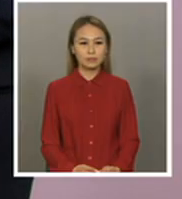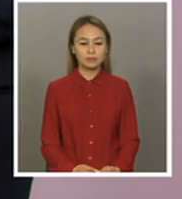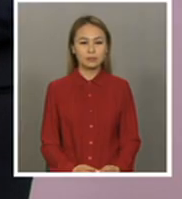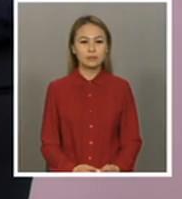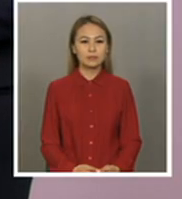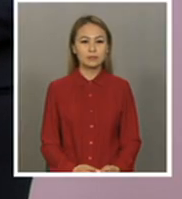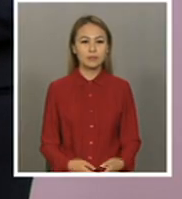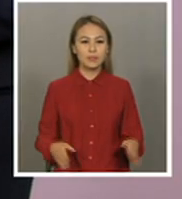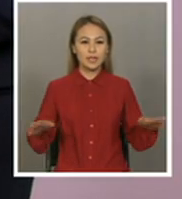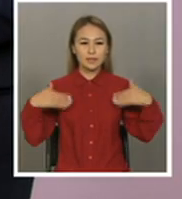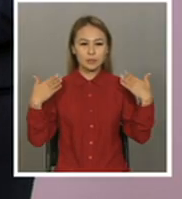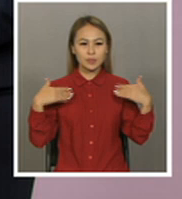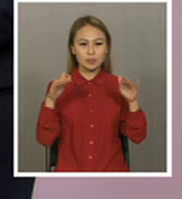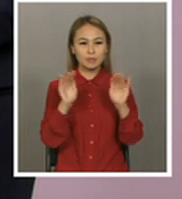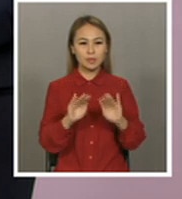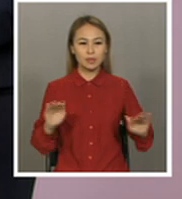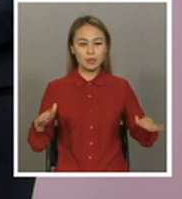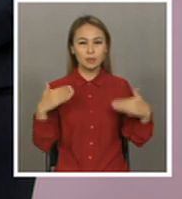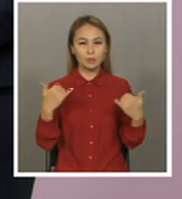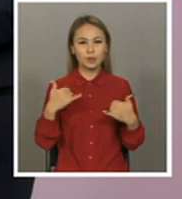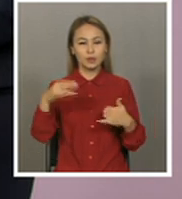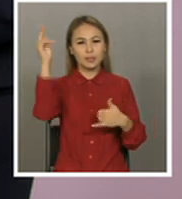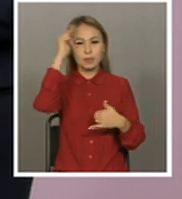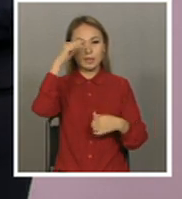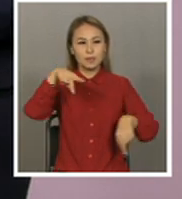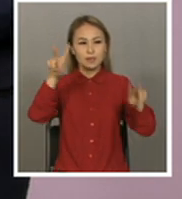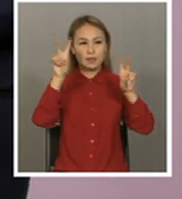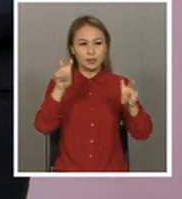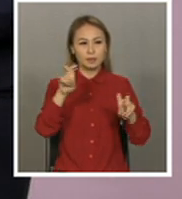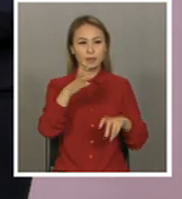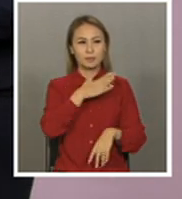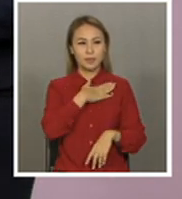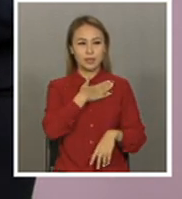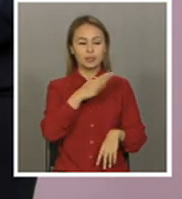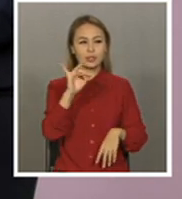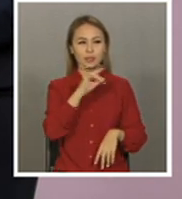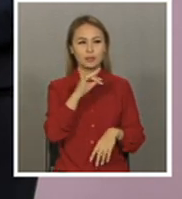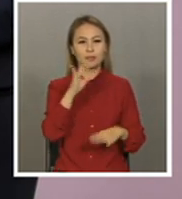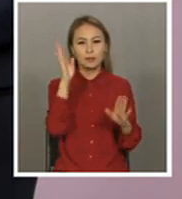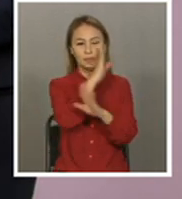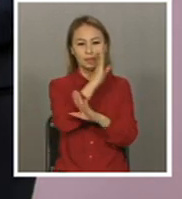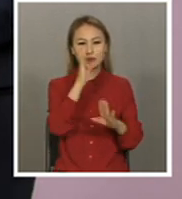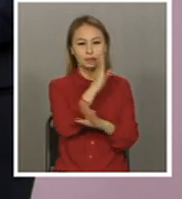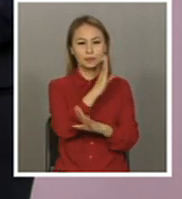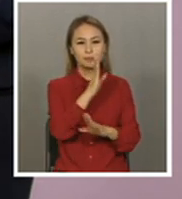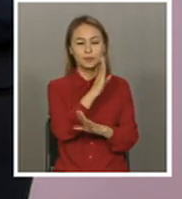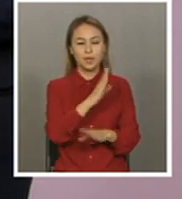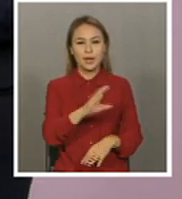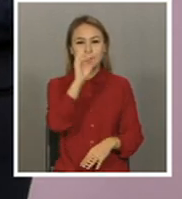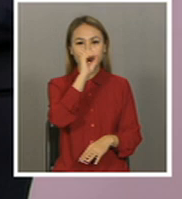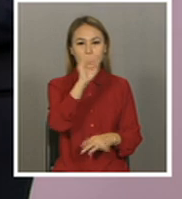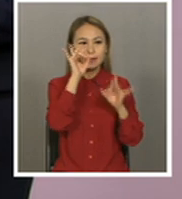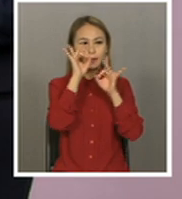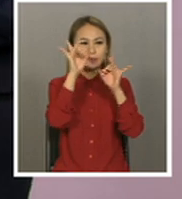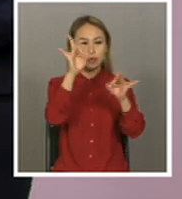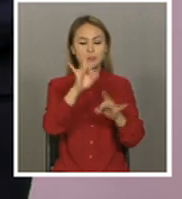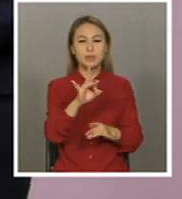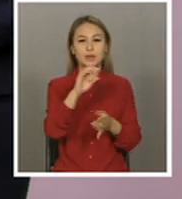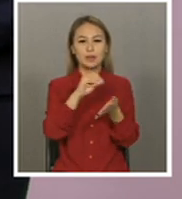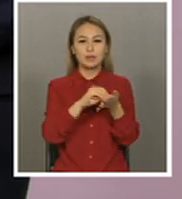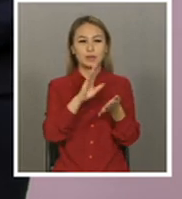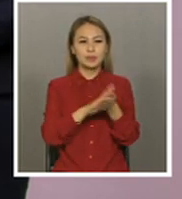Сәлеметсіңдер ме, балалар? Бүгінгі сабағымыздың тақырыбы «Мен және табиғат» Е дыбысы мен әрпі.